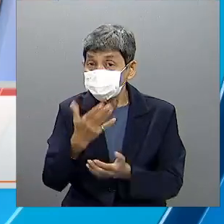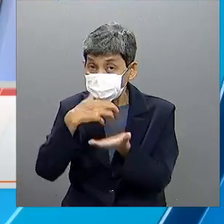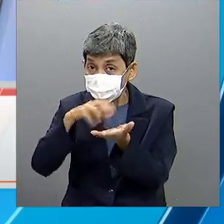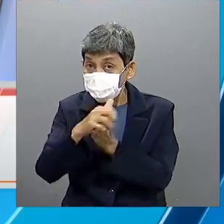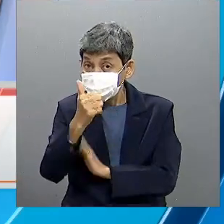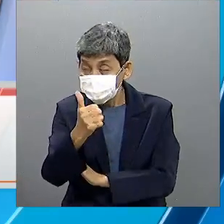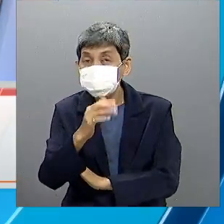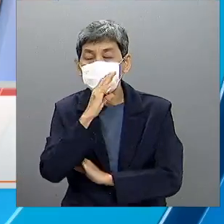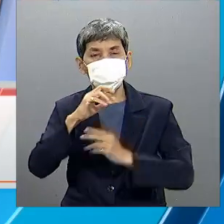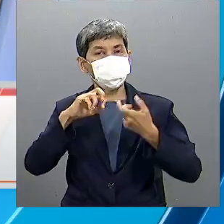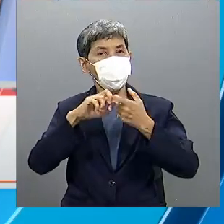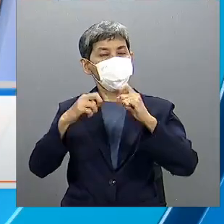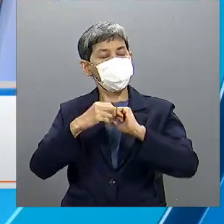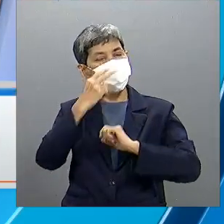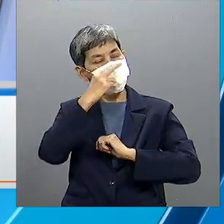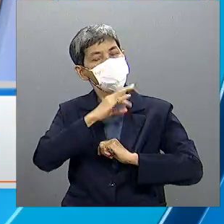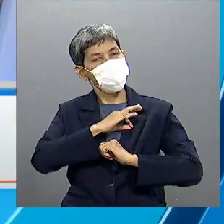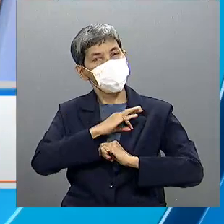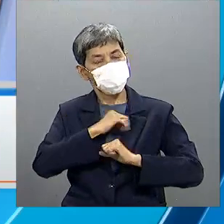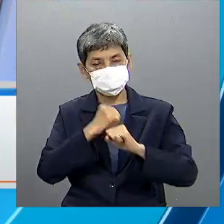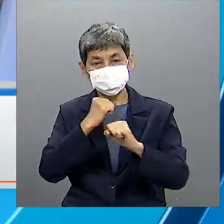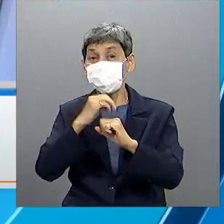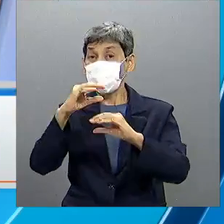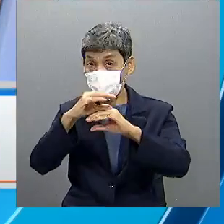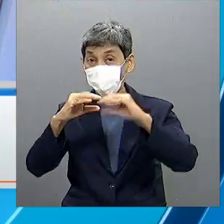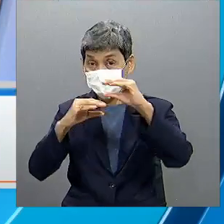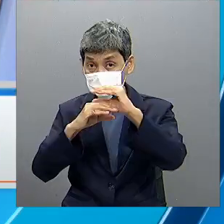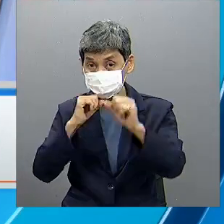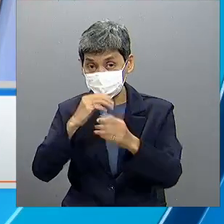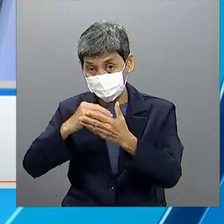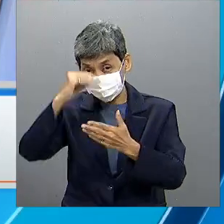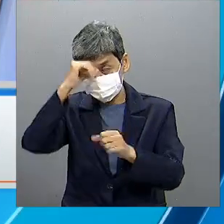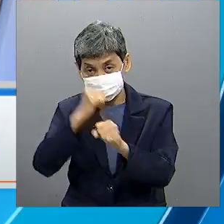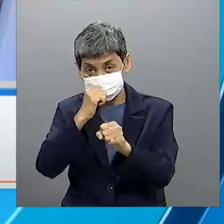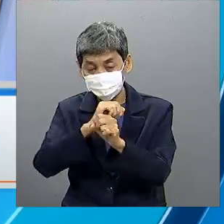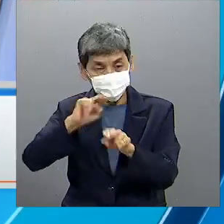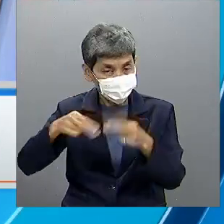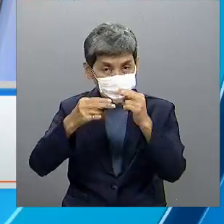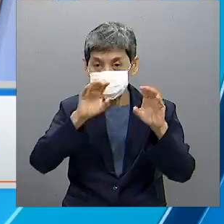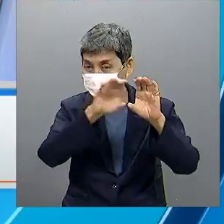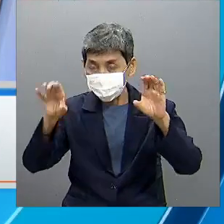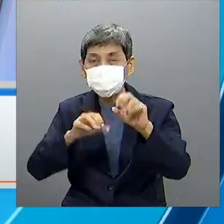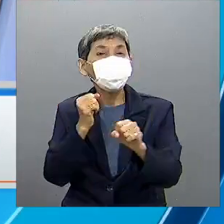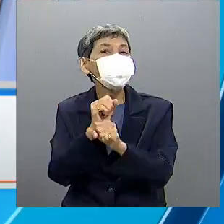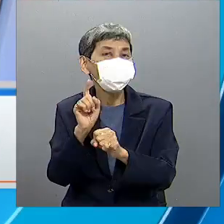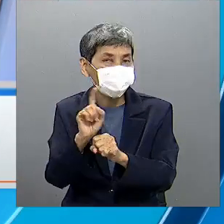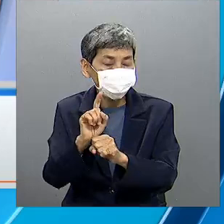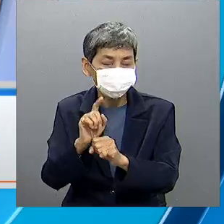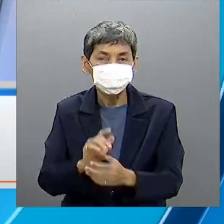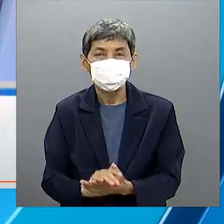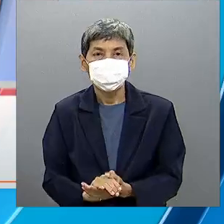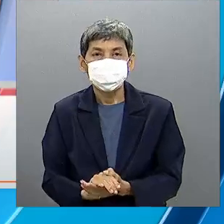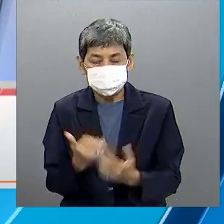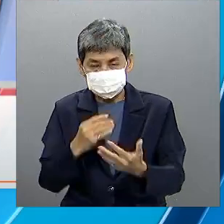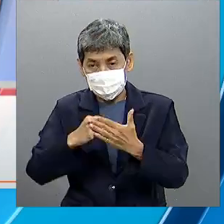หาทั้งหมดนี้ที่มาของโครงการยังออนไลน์ค่ะเกิดขึ้นได้ยังไงคะ ก็ ยังออนไลน์ค่ะเราทำง